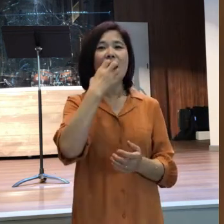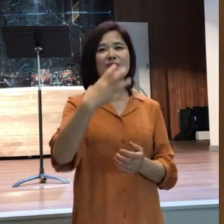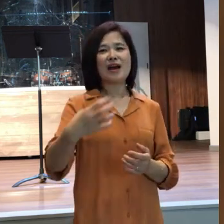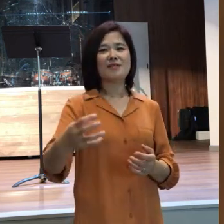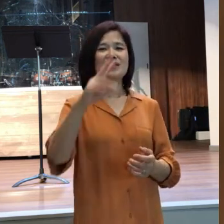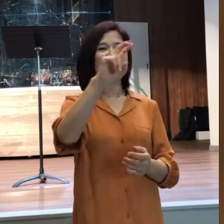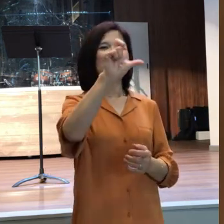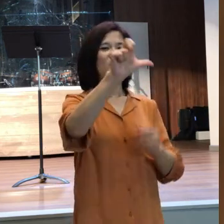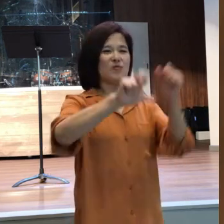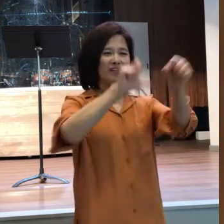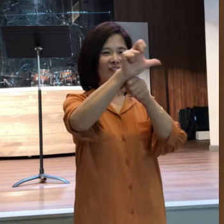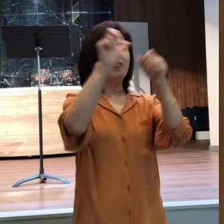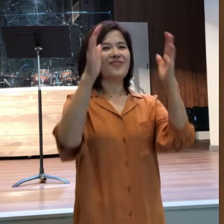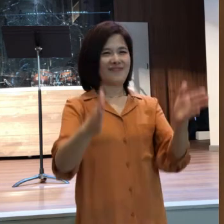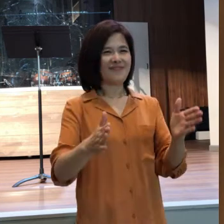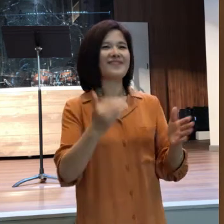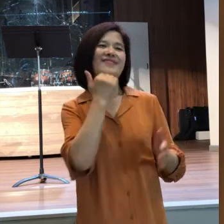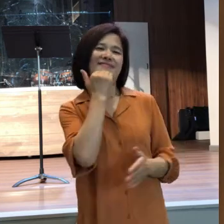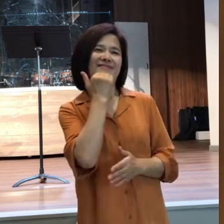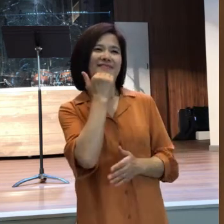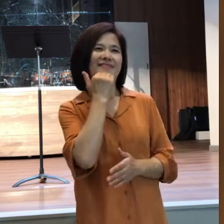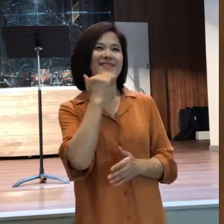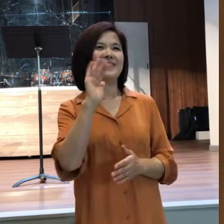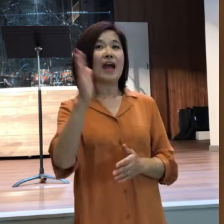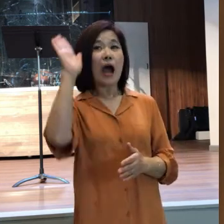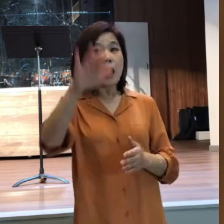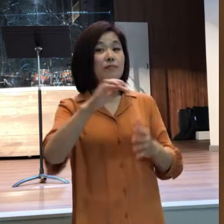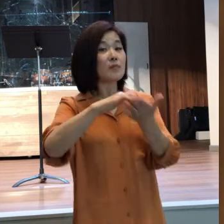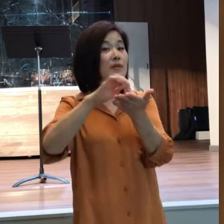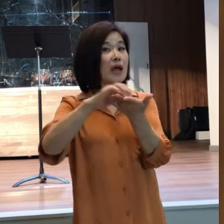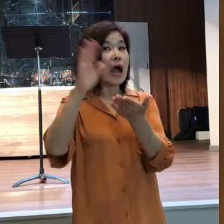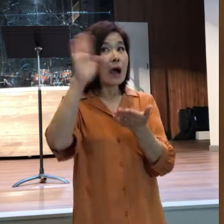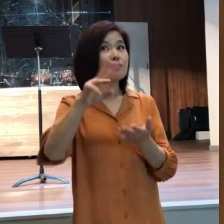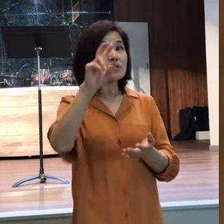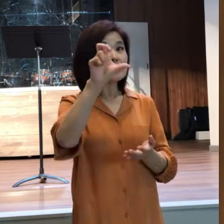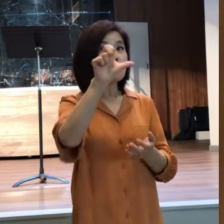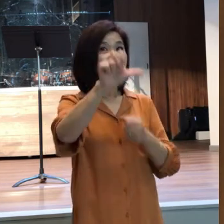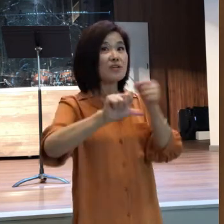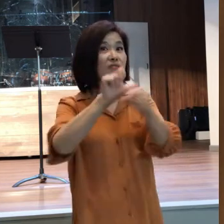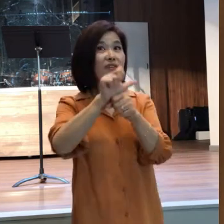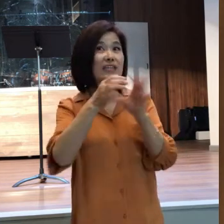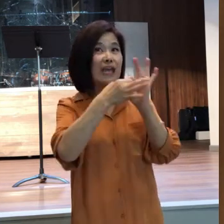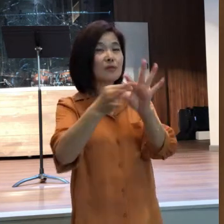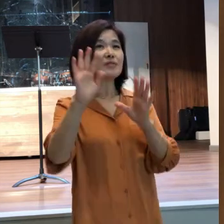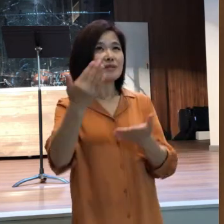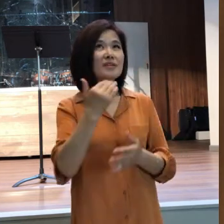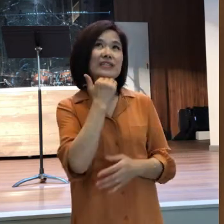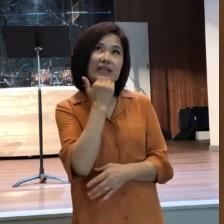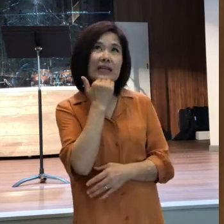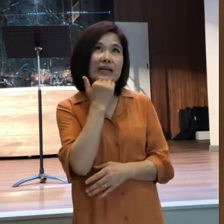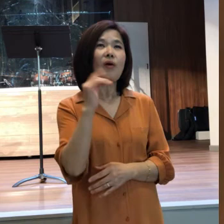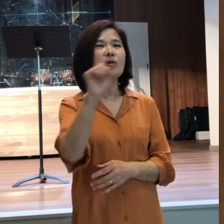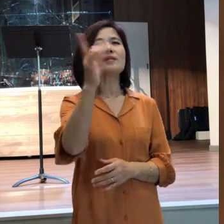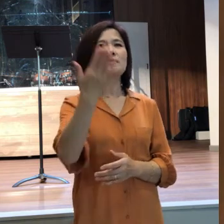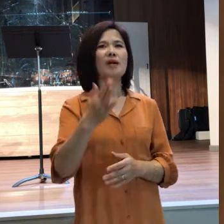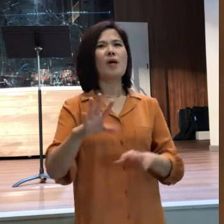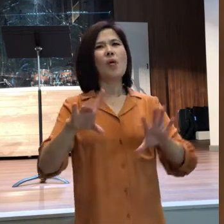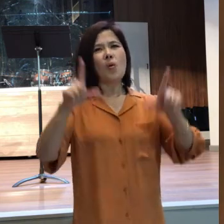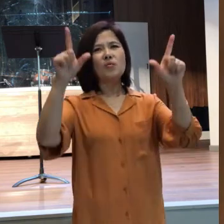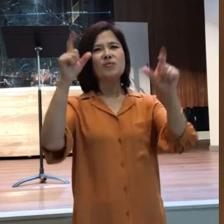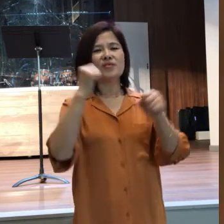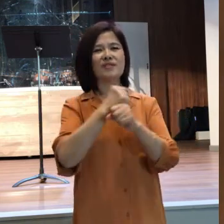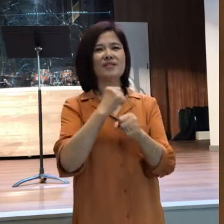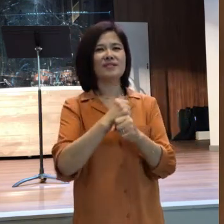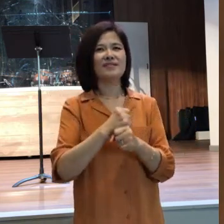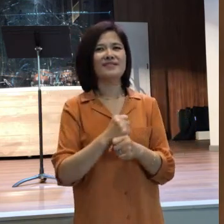아브라함은 25년 걸렸고요. 앞으로 따져보세요. 25년을 앞으로 더 지내면 어떻게 되나? 오늘 내가 왜 이 설교를